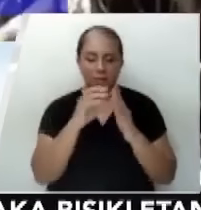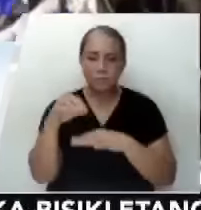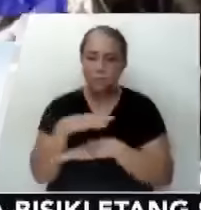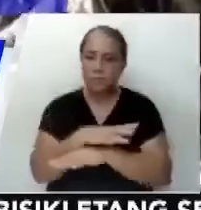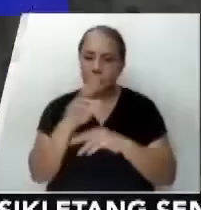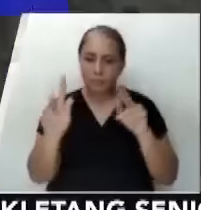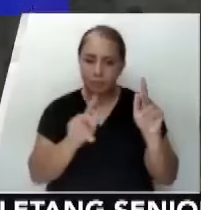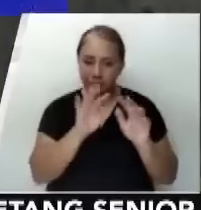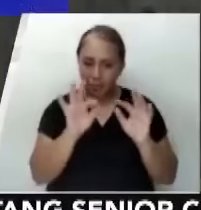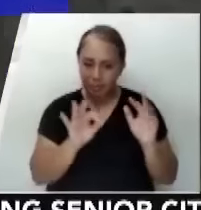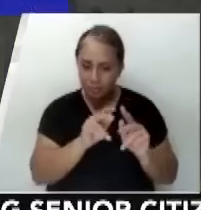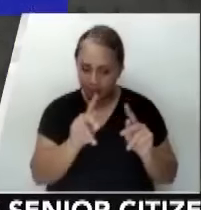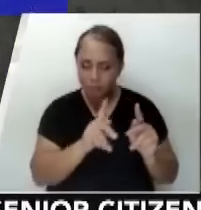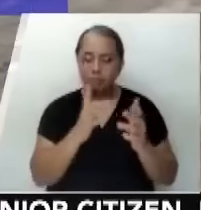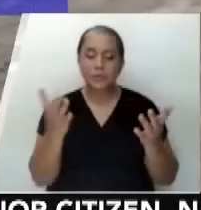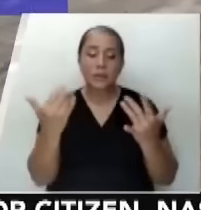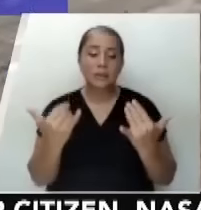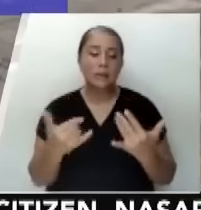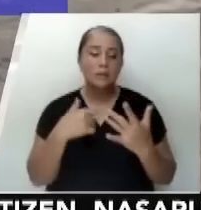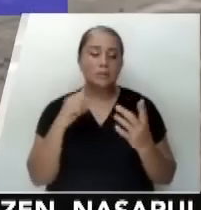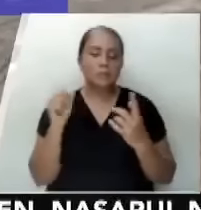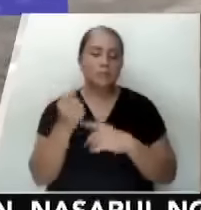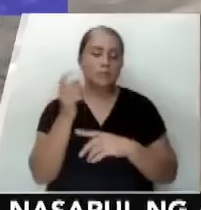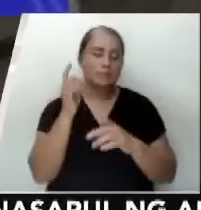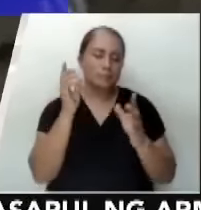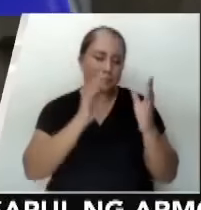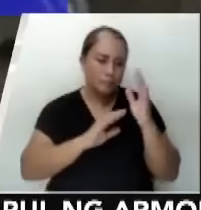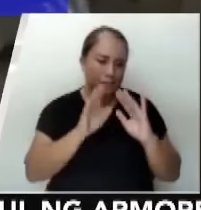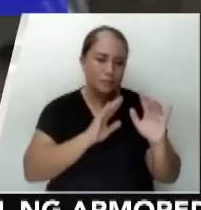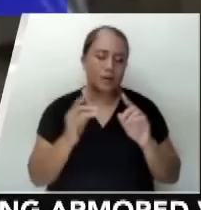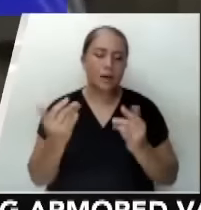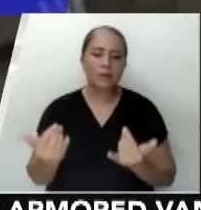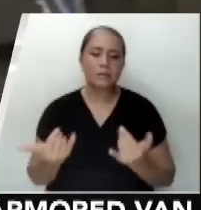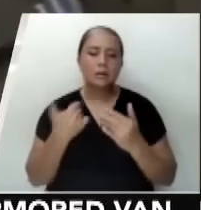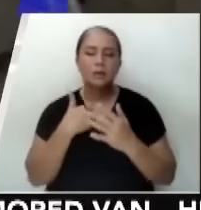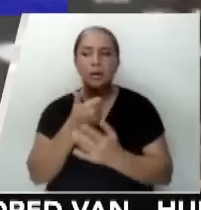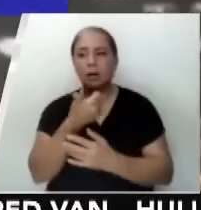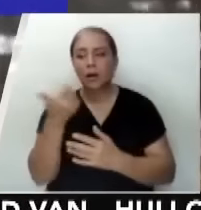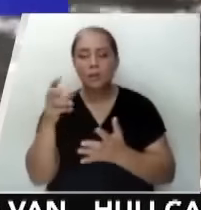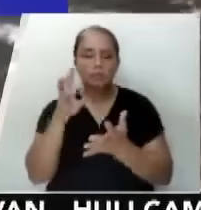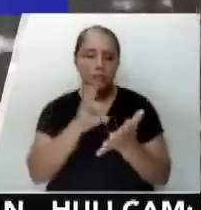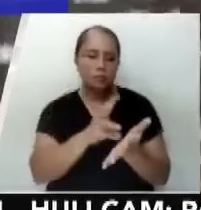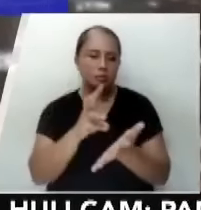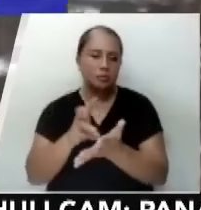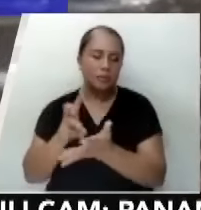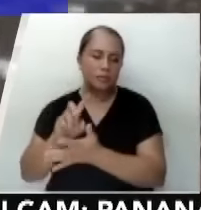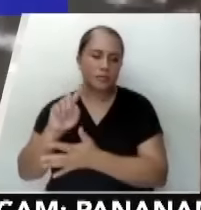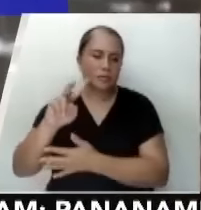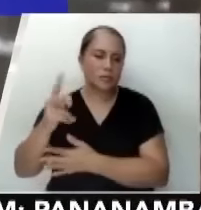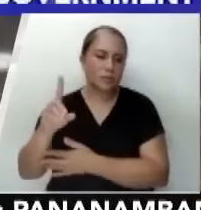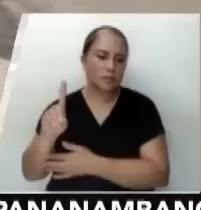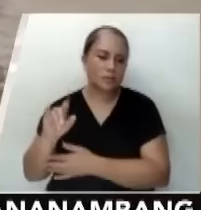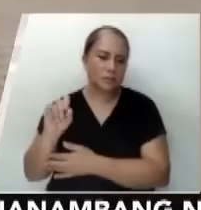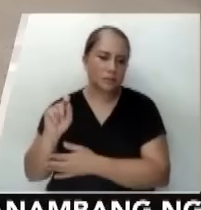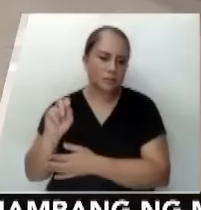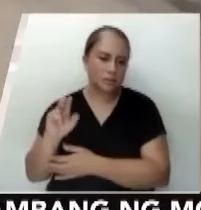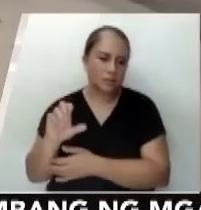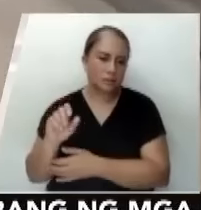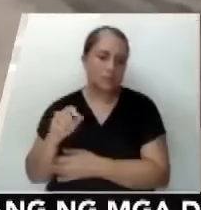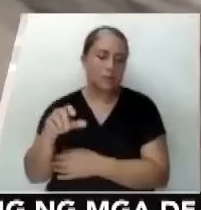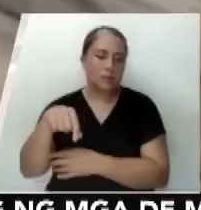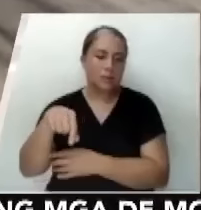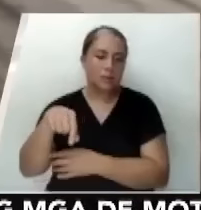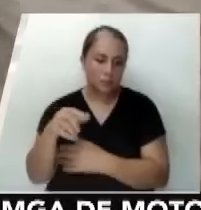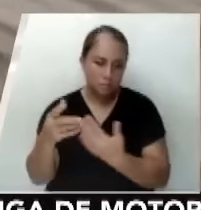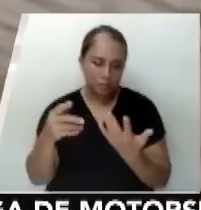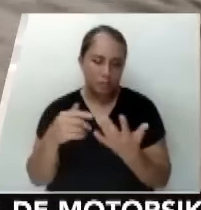ngayon, nasa state of calamity na ang Lucena City at ilan pang mga bayan sa 1st at 2nd District ng Quezon Province. Sa tala ng